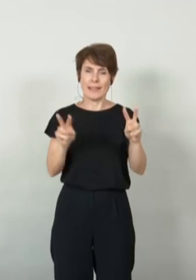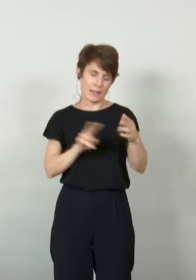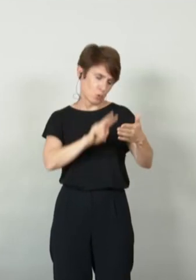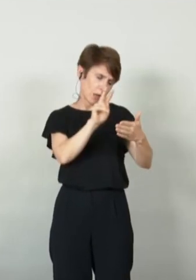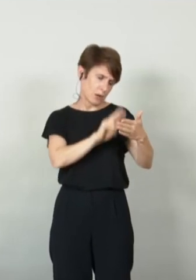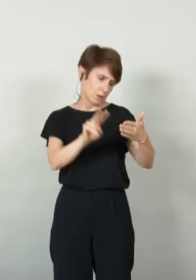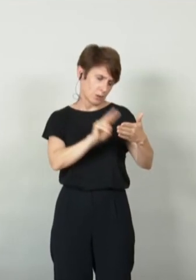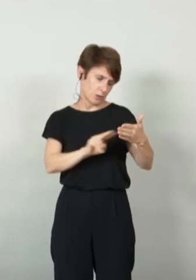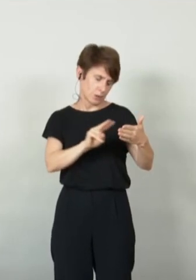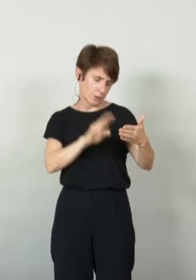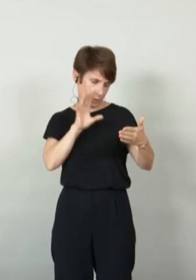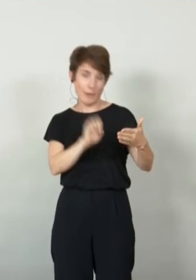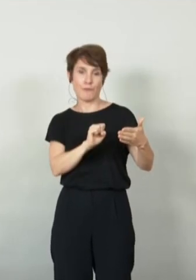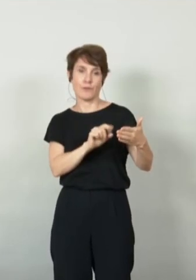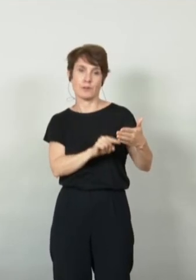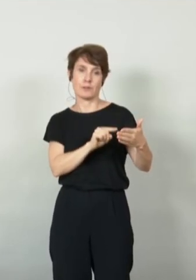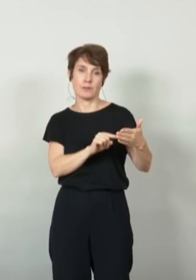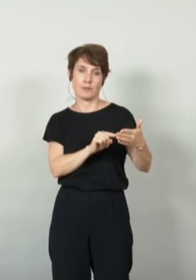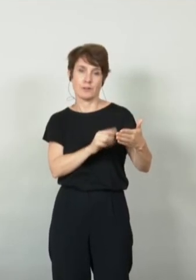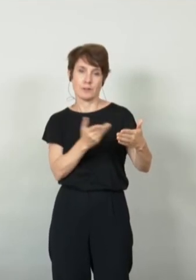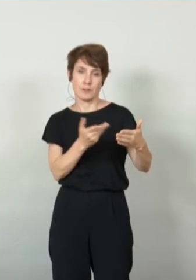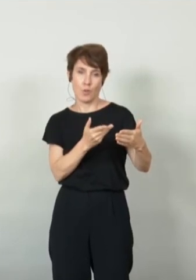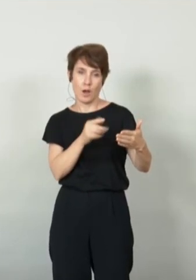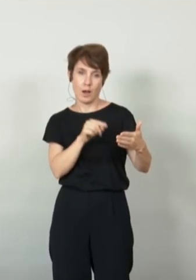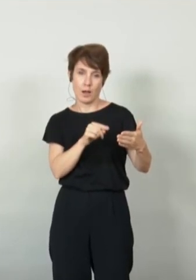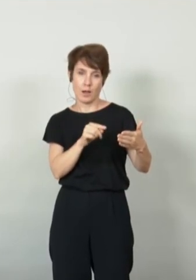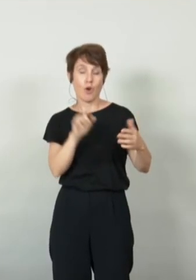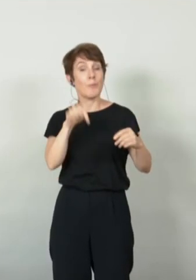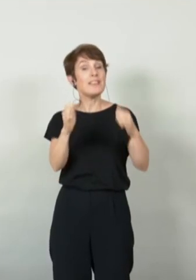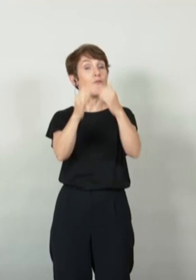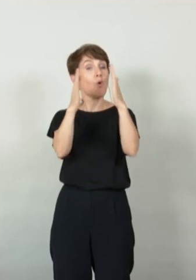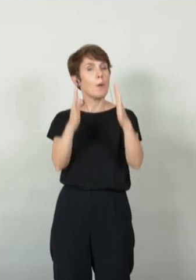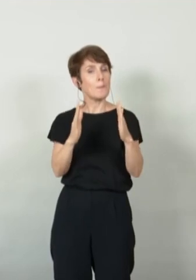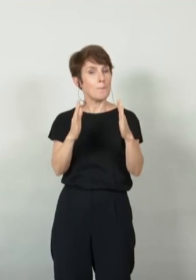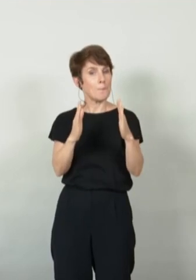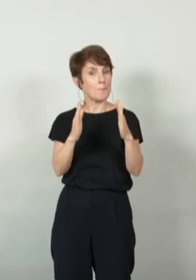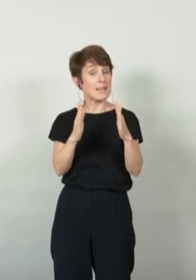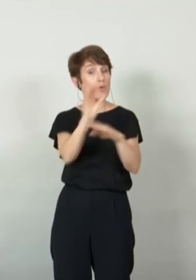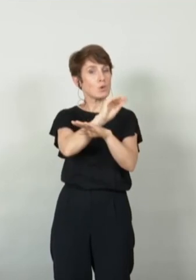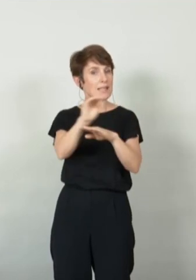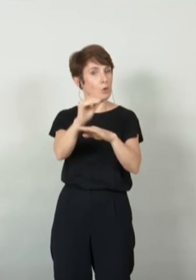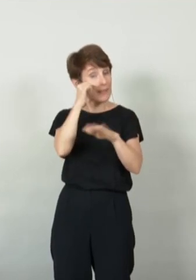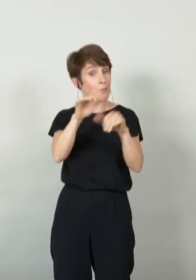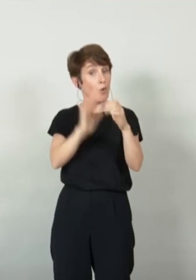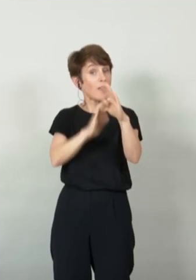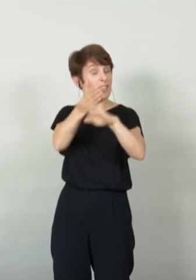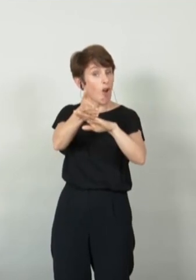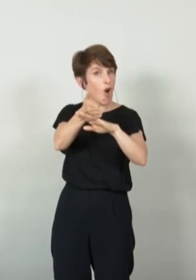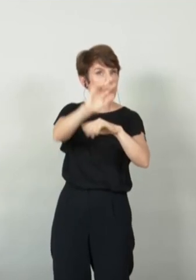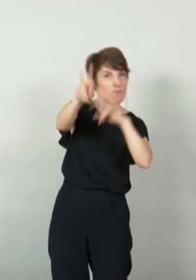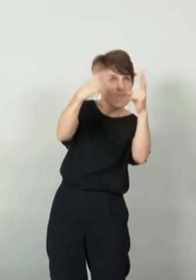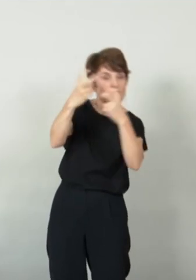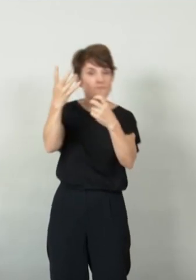particulièrement pour sécuriser le site contre les intrusions et les dégradations pour renforcer la sécurité